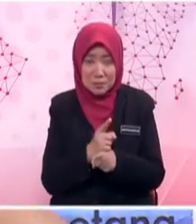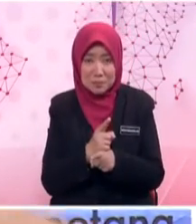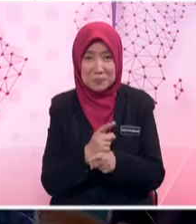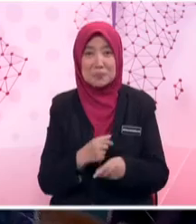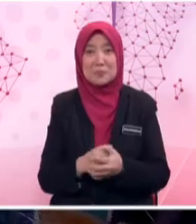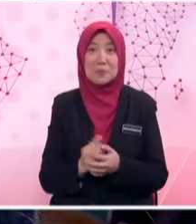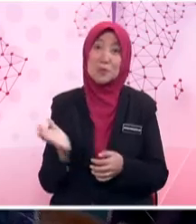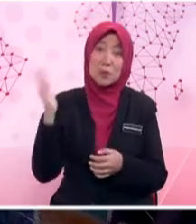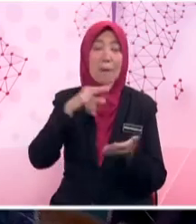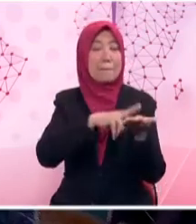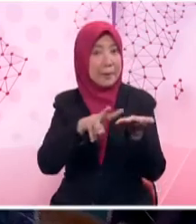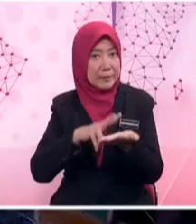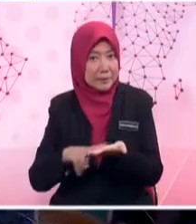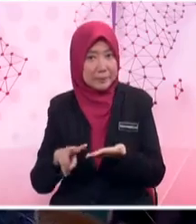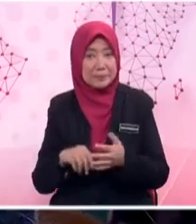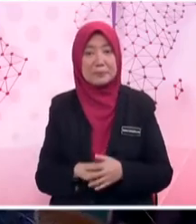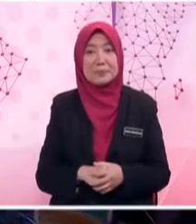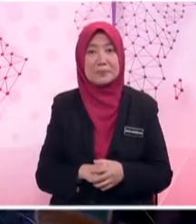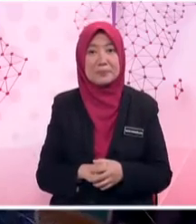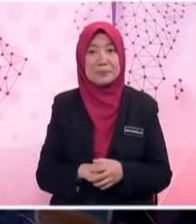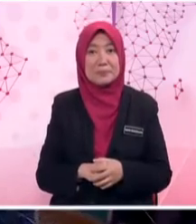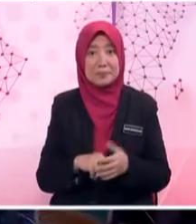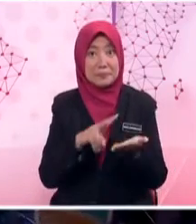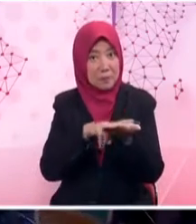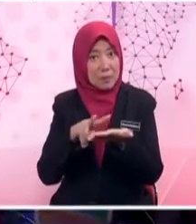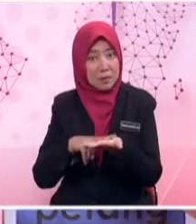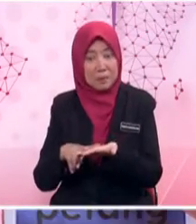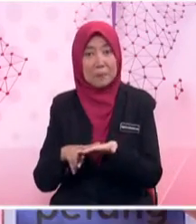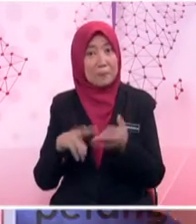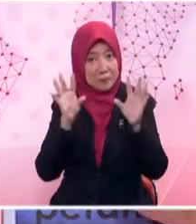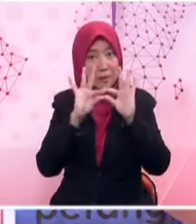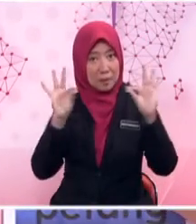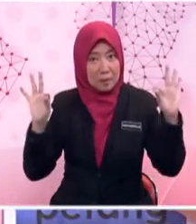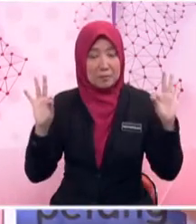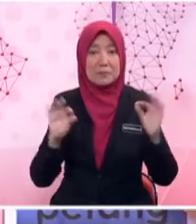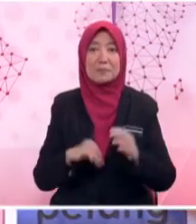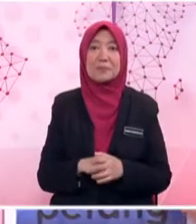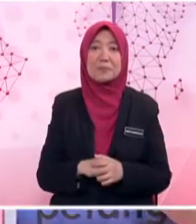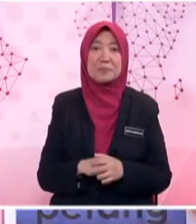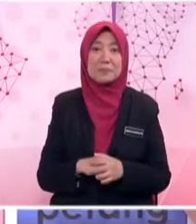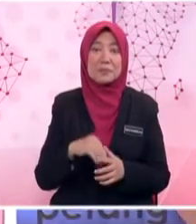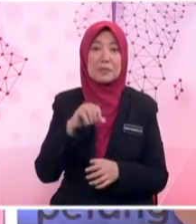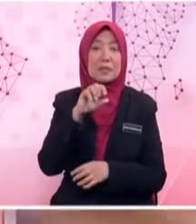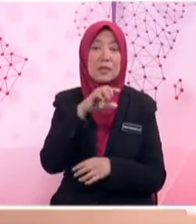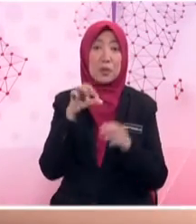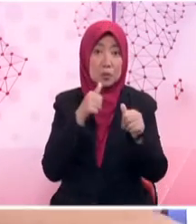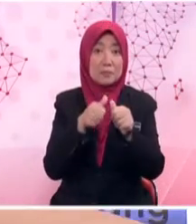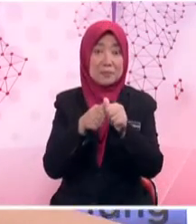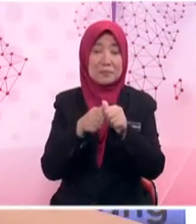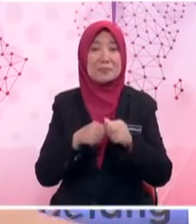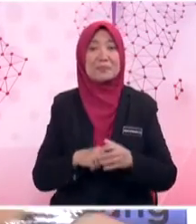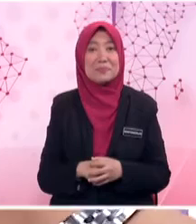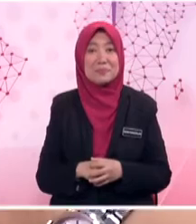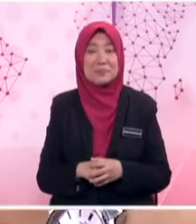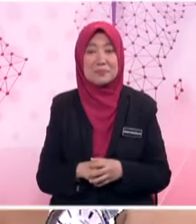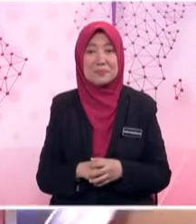baca. Boleh. Samuel sedang menarik upil di